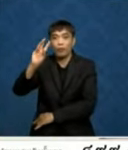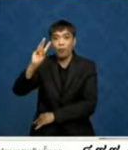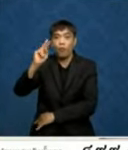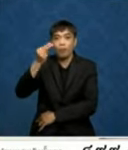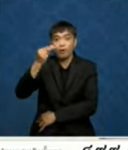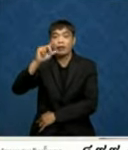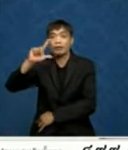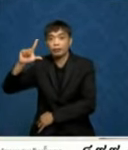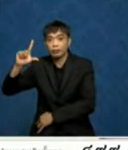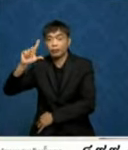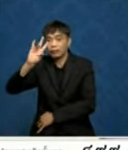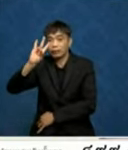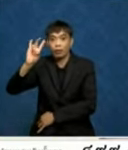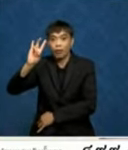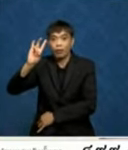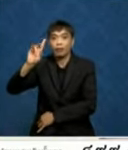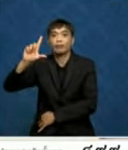865,700 ล้านบา